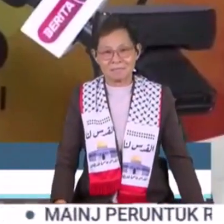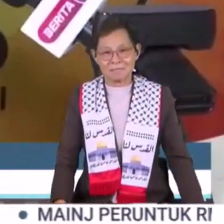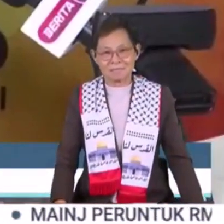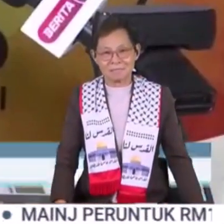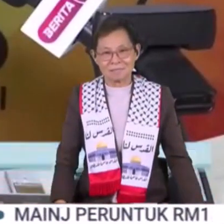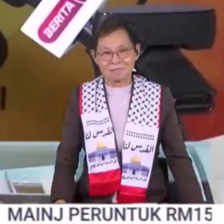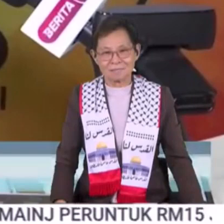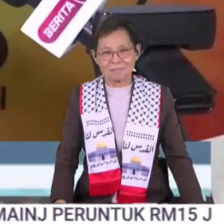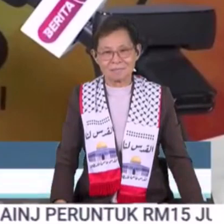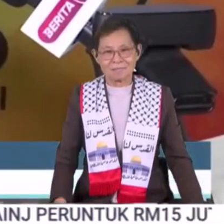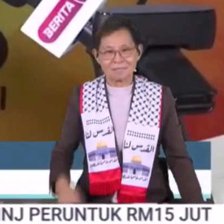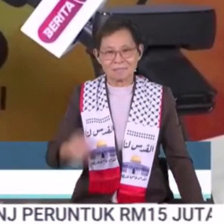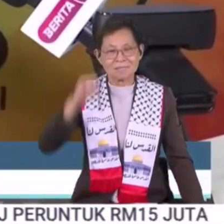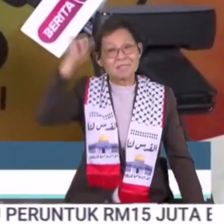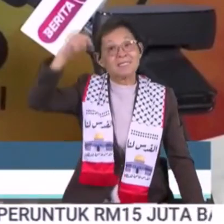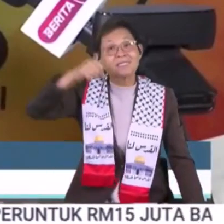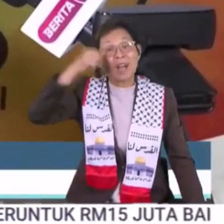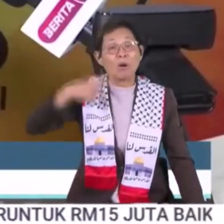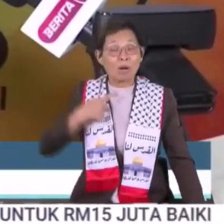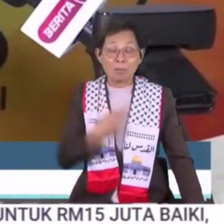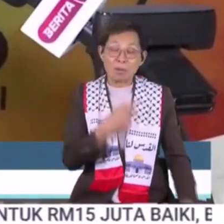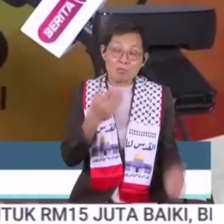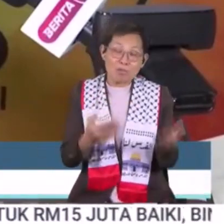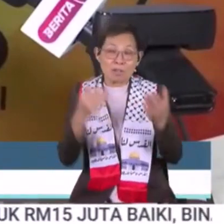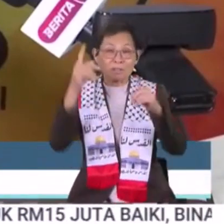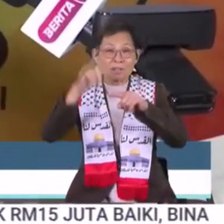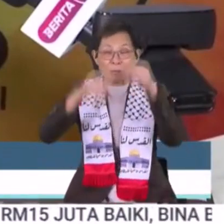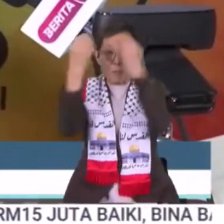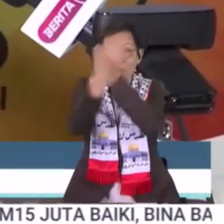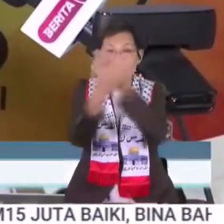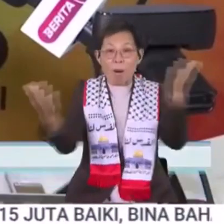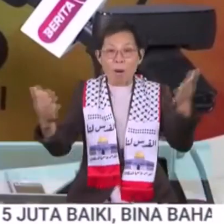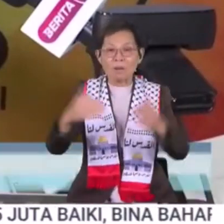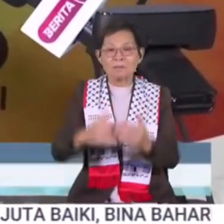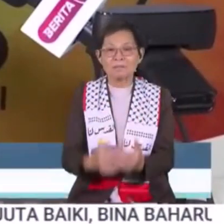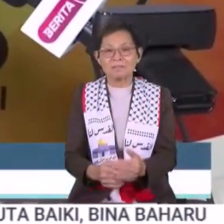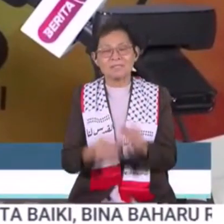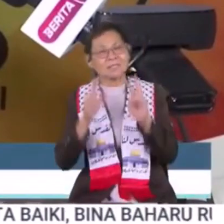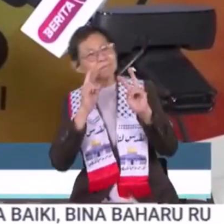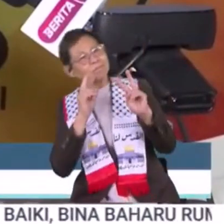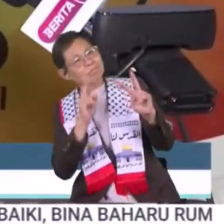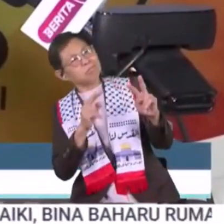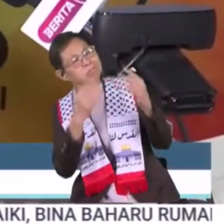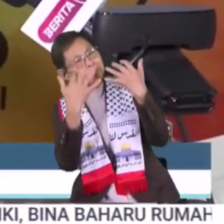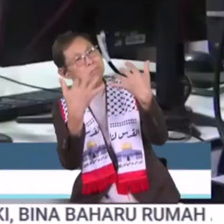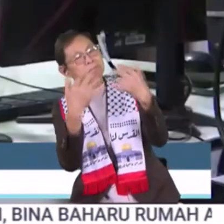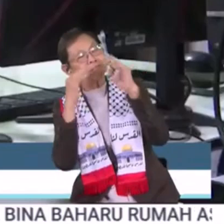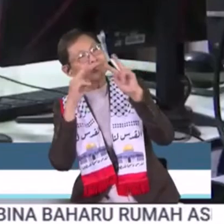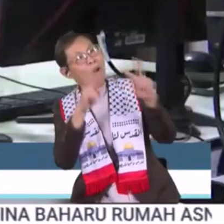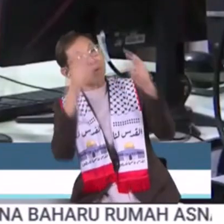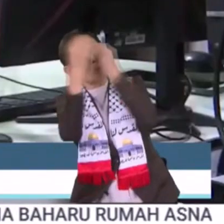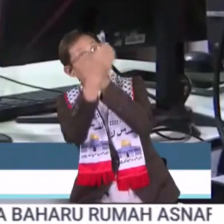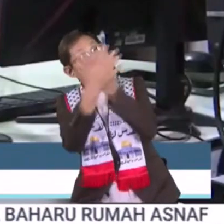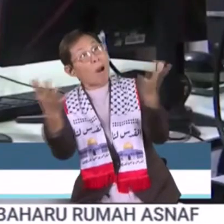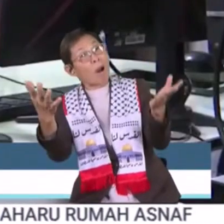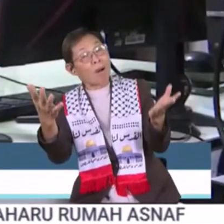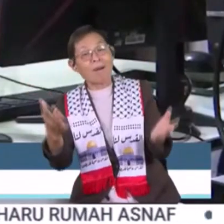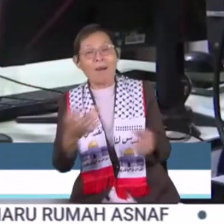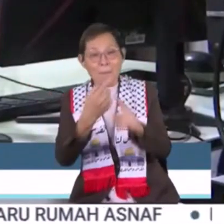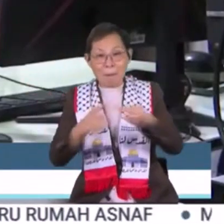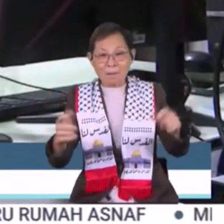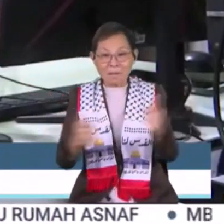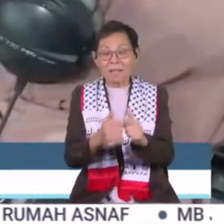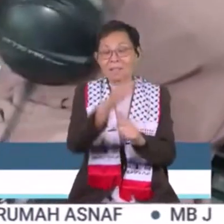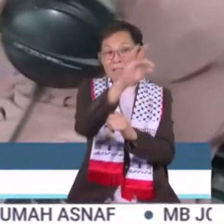setia saudara kami mungkin tak dapat menzahirkan diri kami di hadapan mata anda untuk menyampaikan maklumat tapi